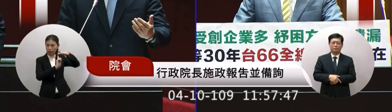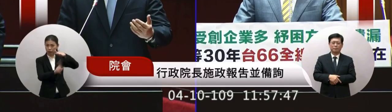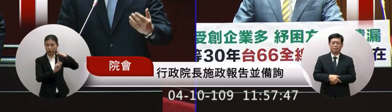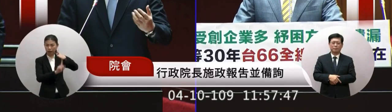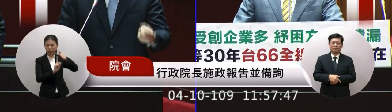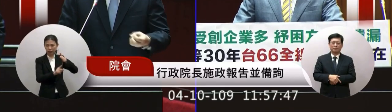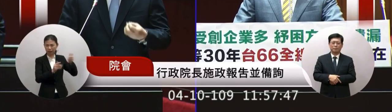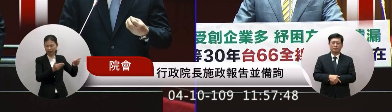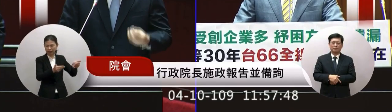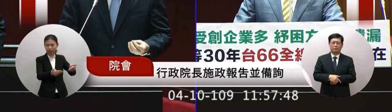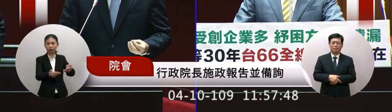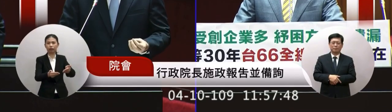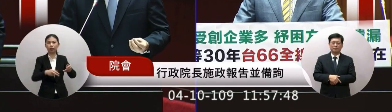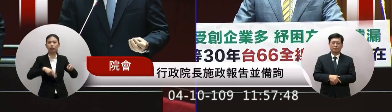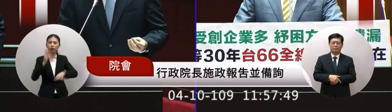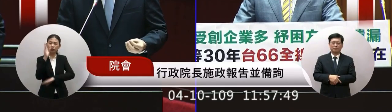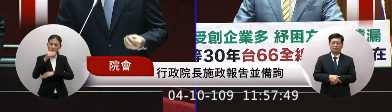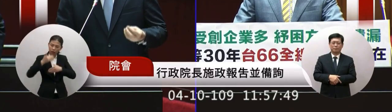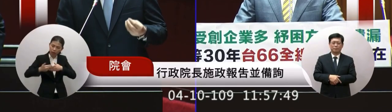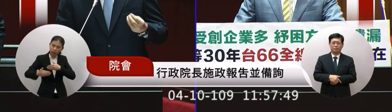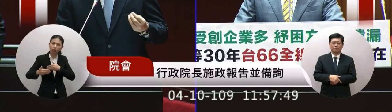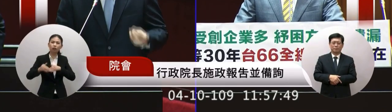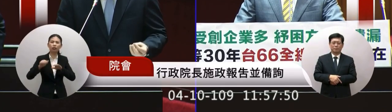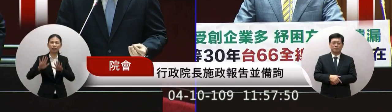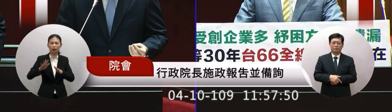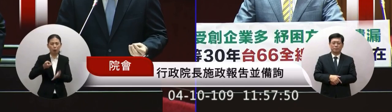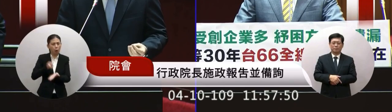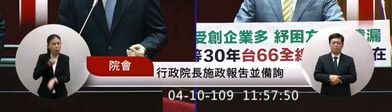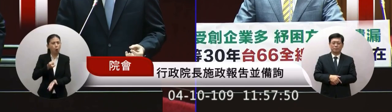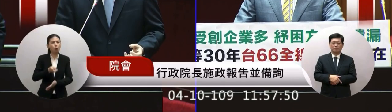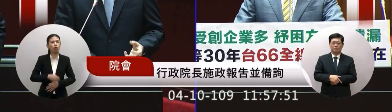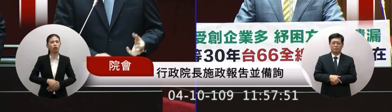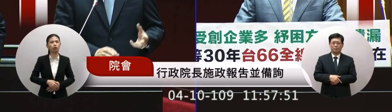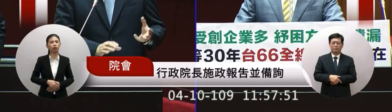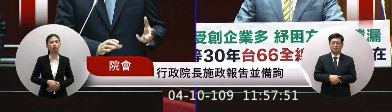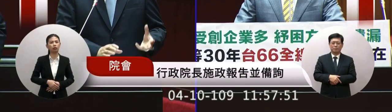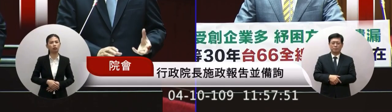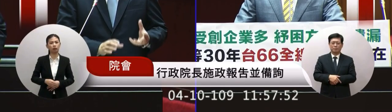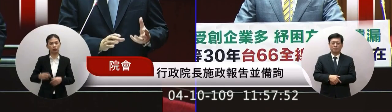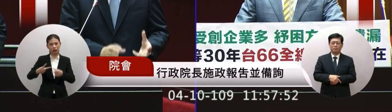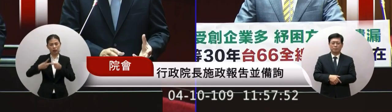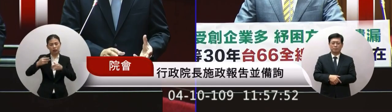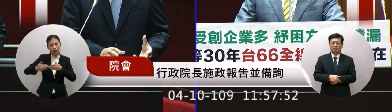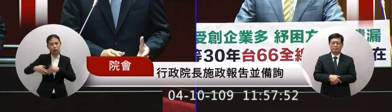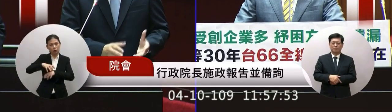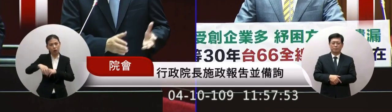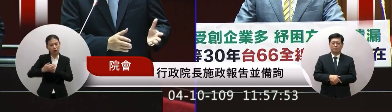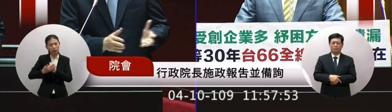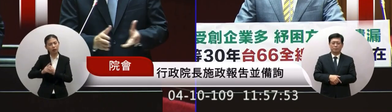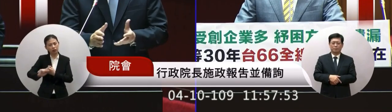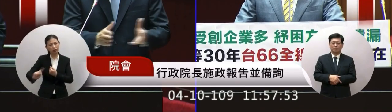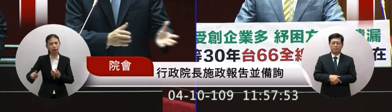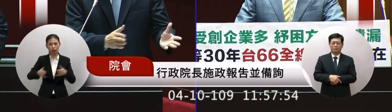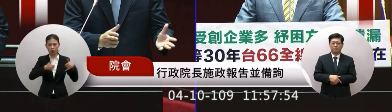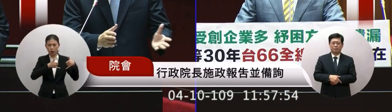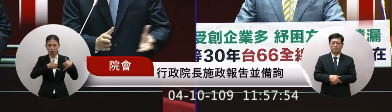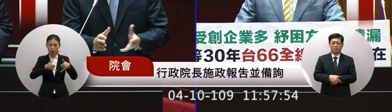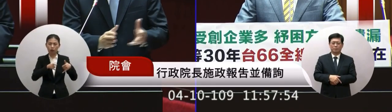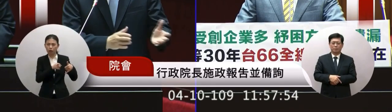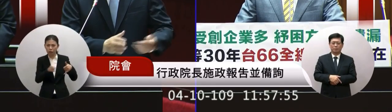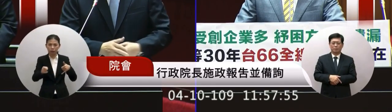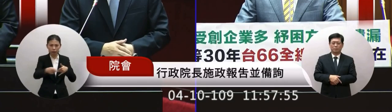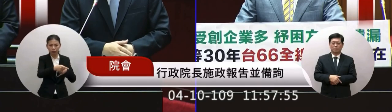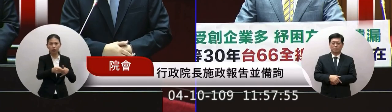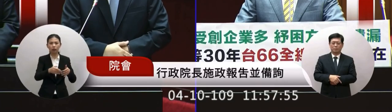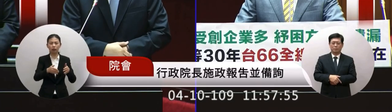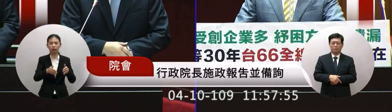然我们的行政程序现在因为更严，因为包括二阶环评或什么，甚至路怎么找都要去